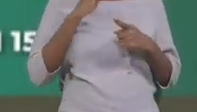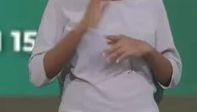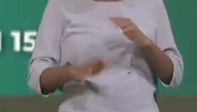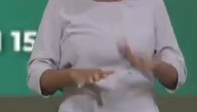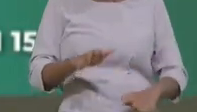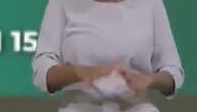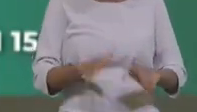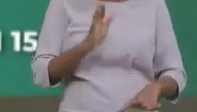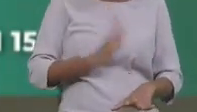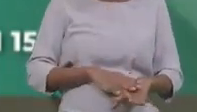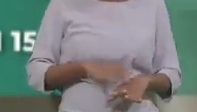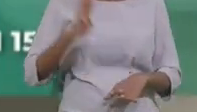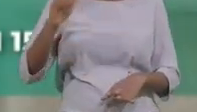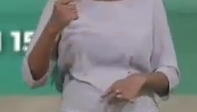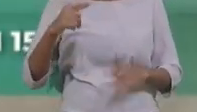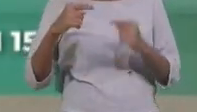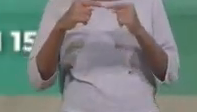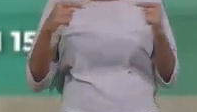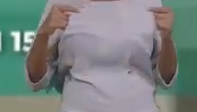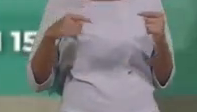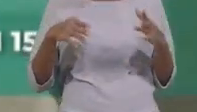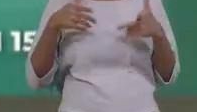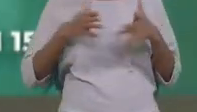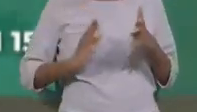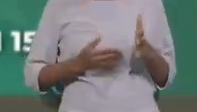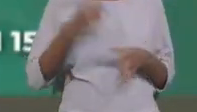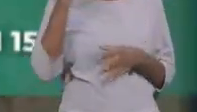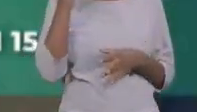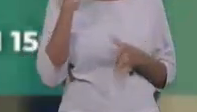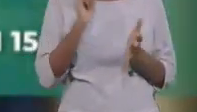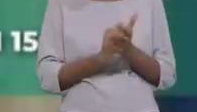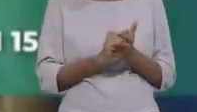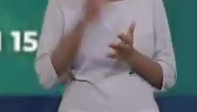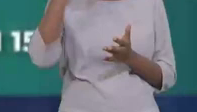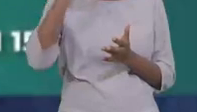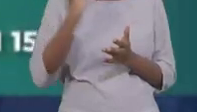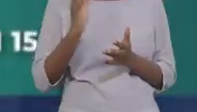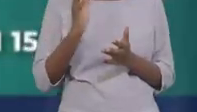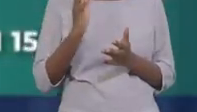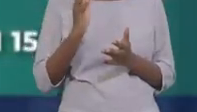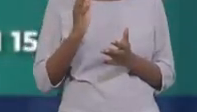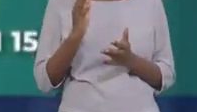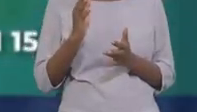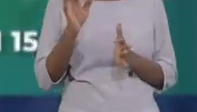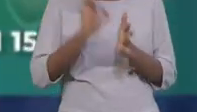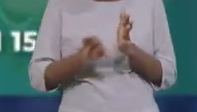Il n'a pas livré nos vies pour être foulées aux pieds par l'ennemi. Comprenons donc que Dieu